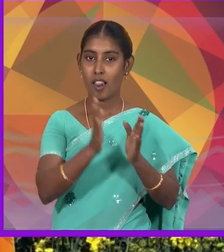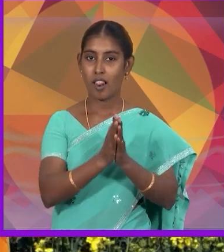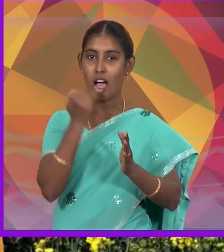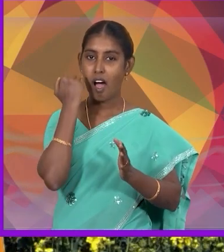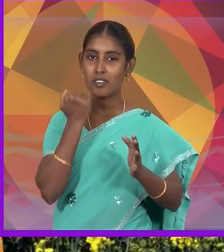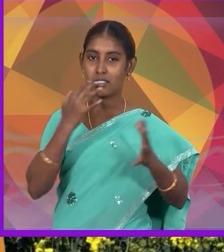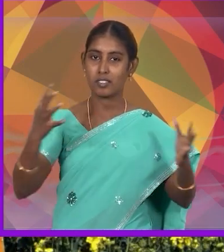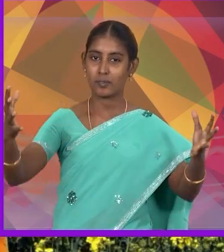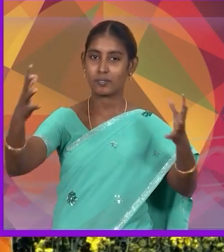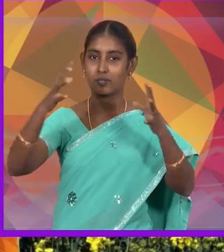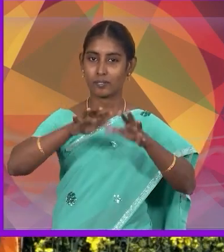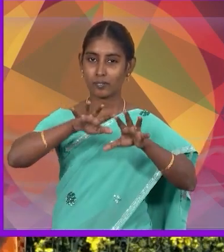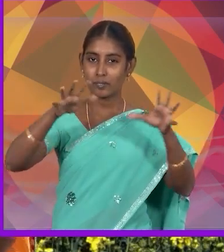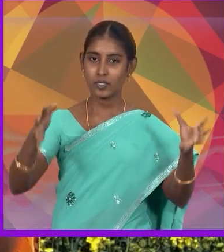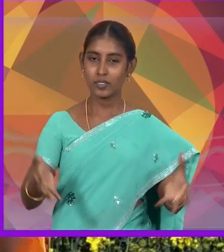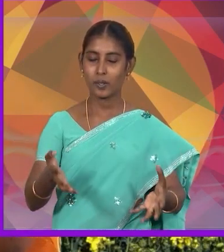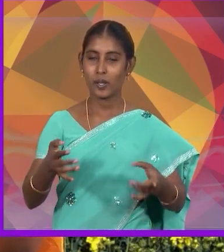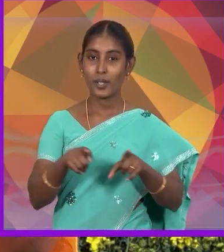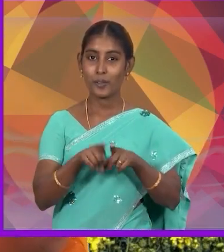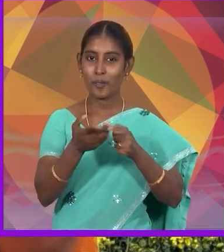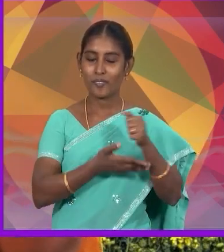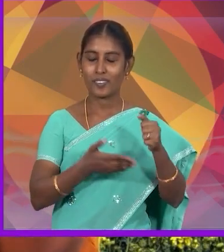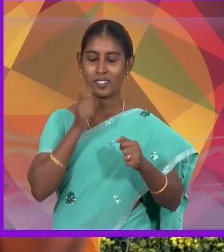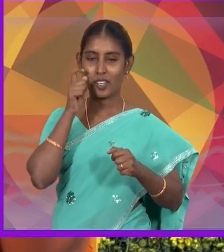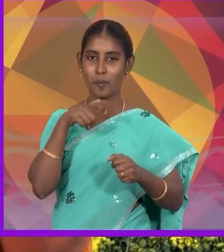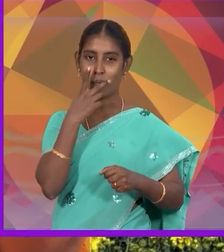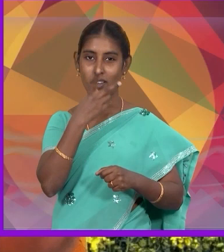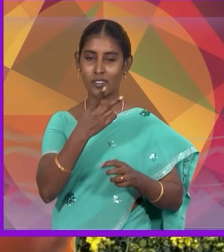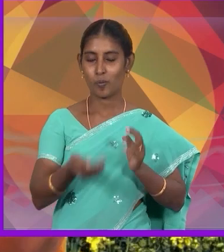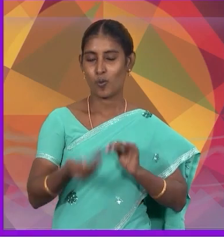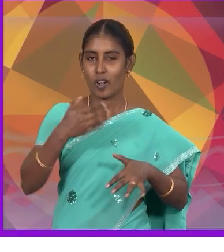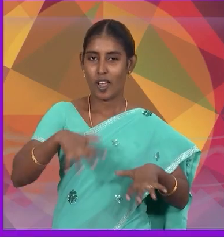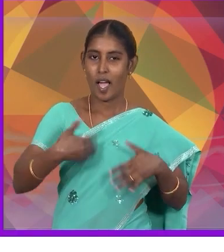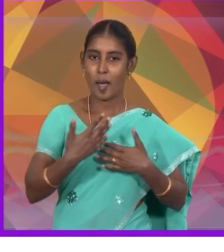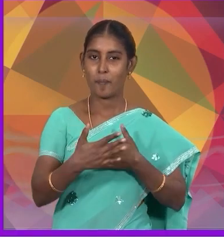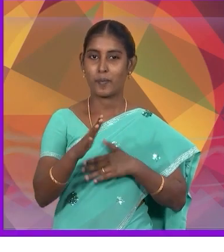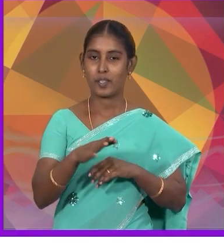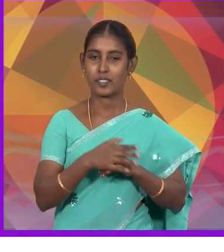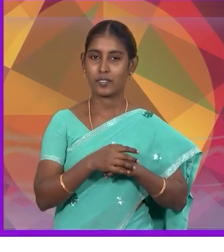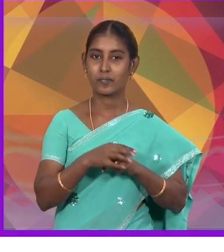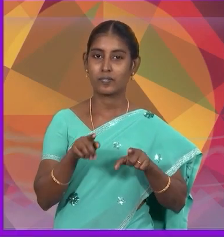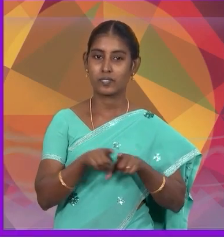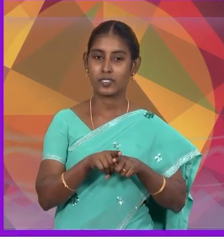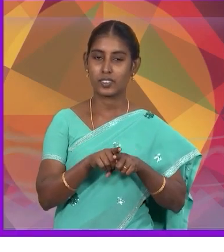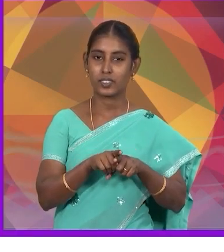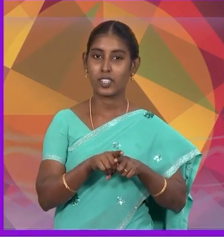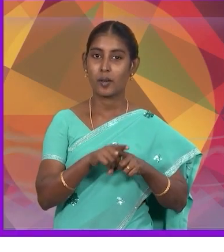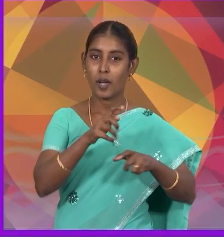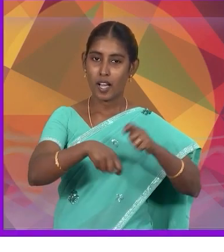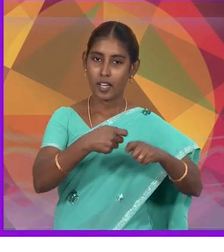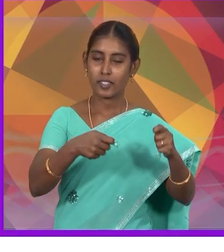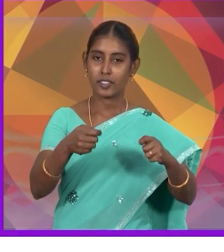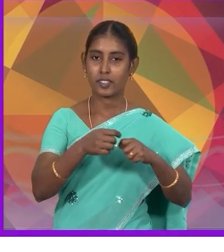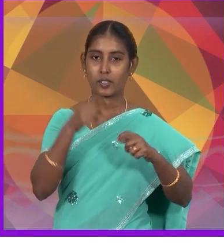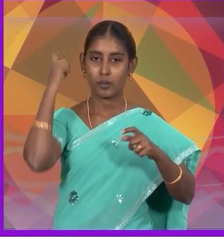உழவனுக்கு ஏற்படக்கூடிய மகிழ்ச்சி வந்து அளவில் அடங்காததுங்க. அந்த அறுவடை செய்த நெய்கால்களை கட்டுகளாக கட்டி